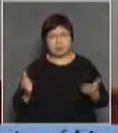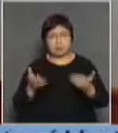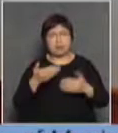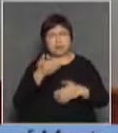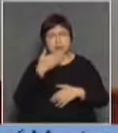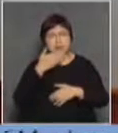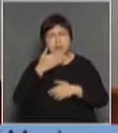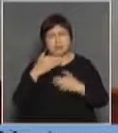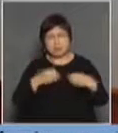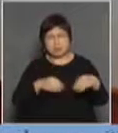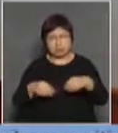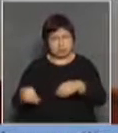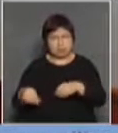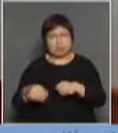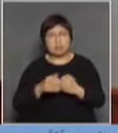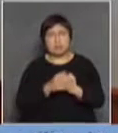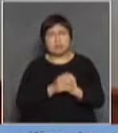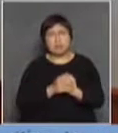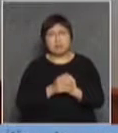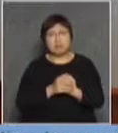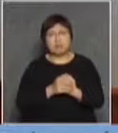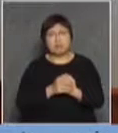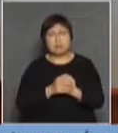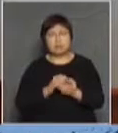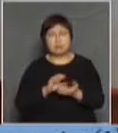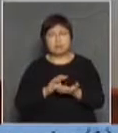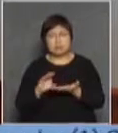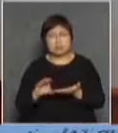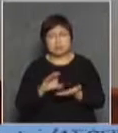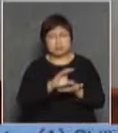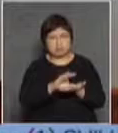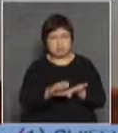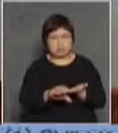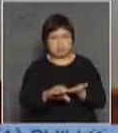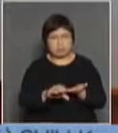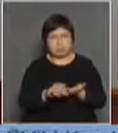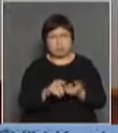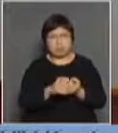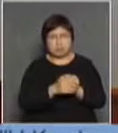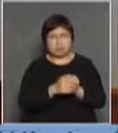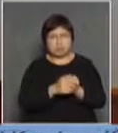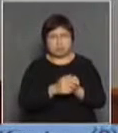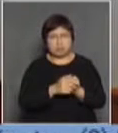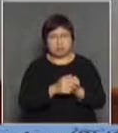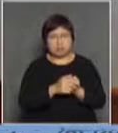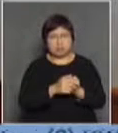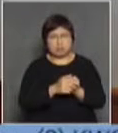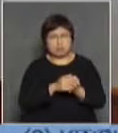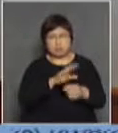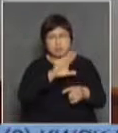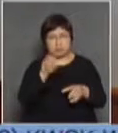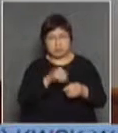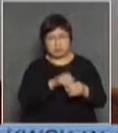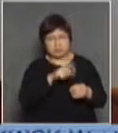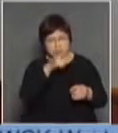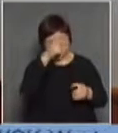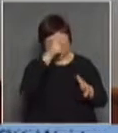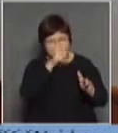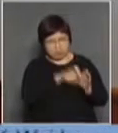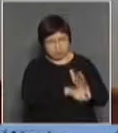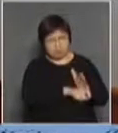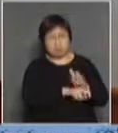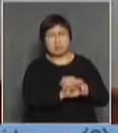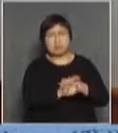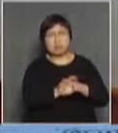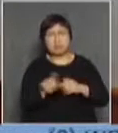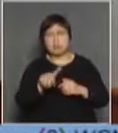育。資源沒有收入這個庫房，這個是解決問